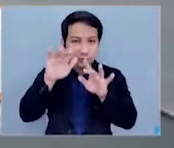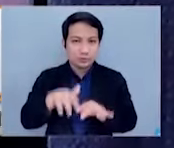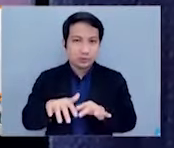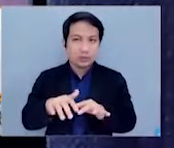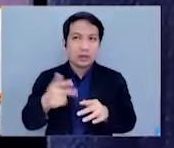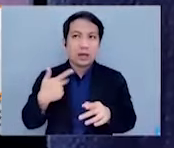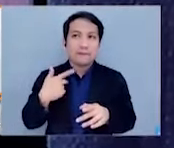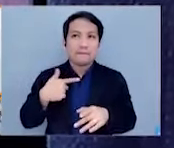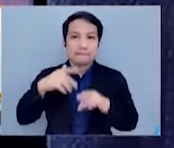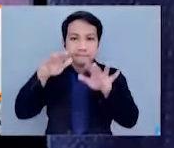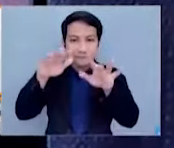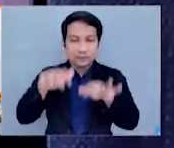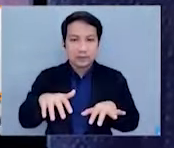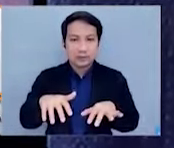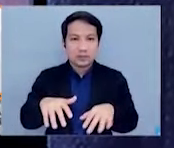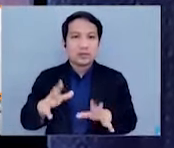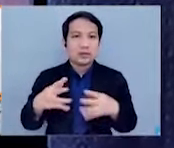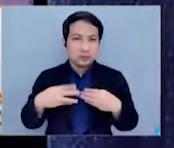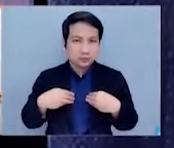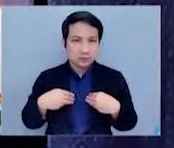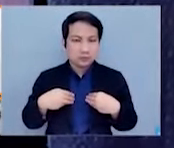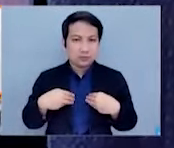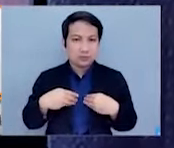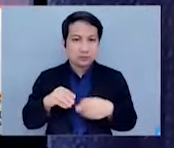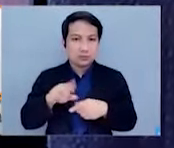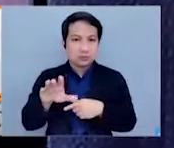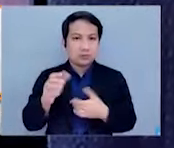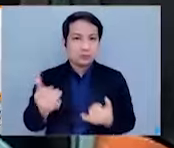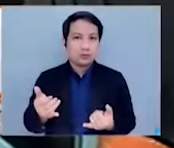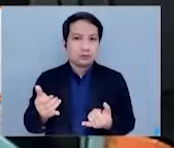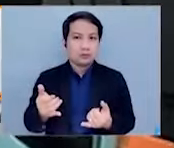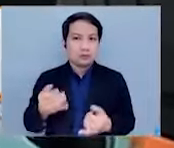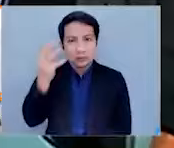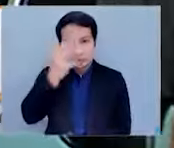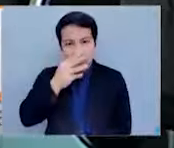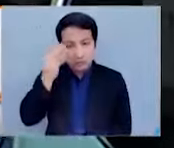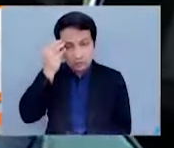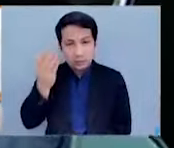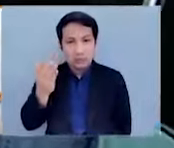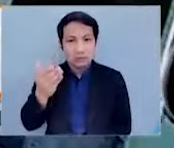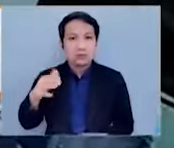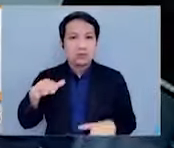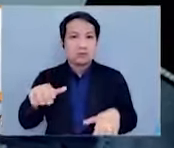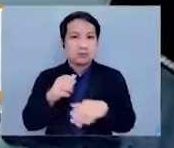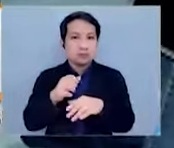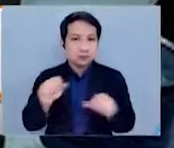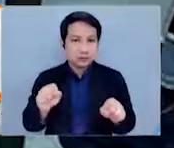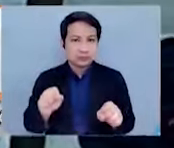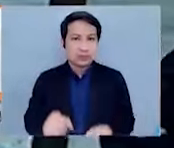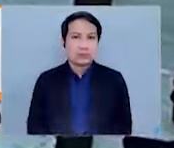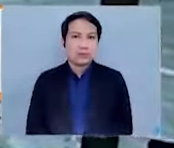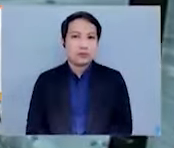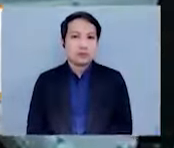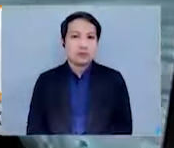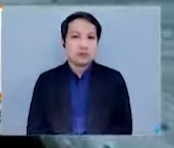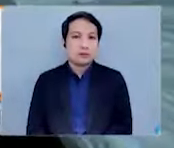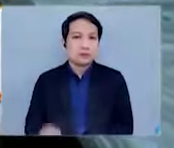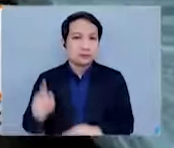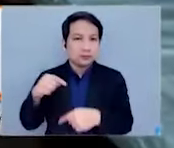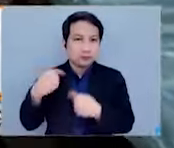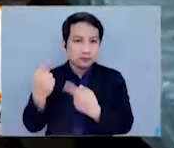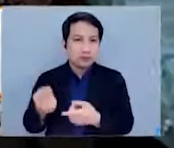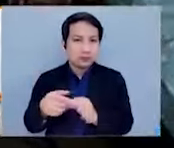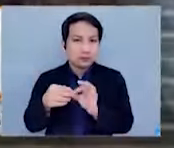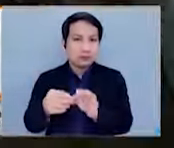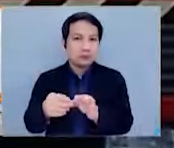umuulan. Aminado ang mga bumbero rito na nag-aalala rin sila sa kanilang kaligtasan. Noong time na ginagawa po yung sa